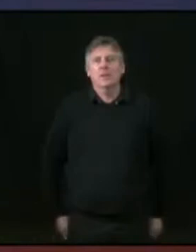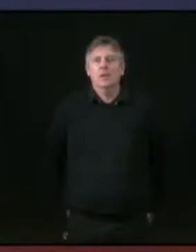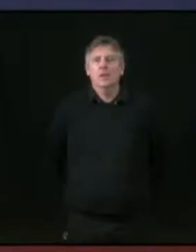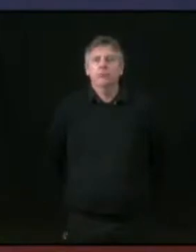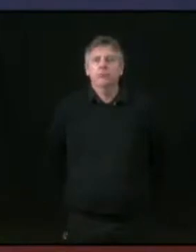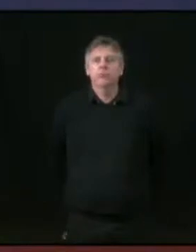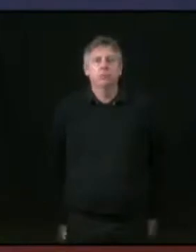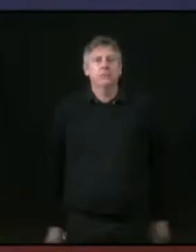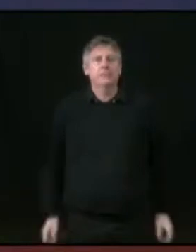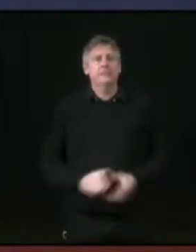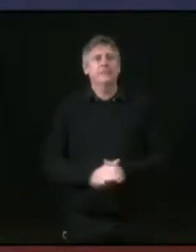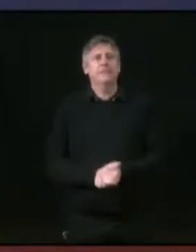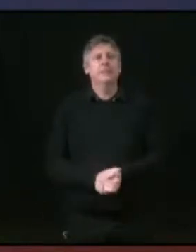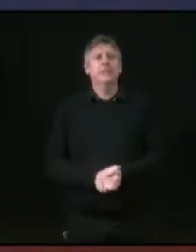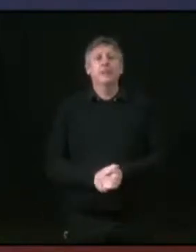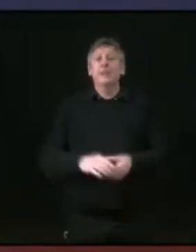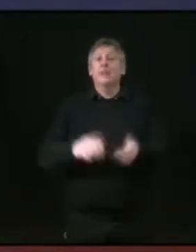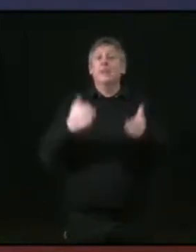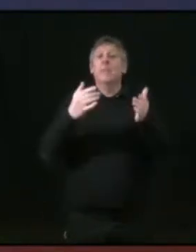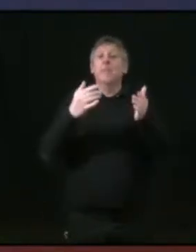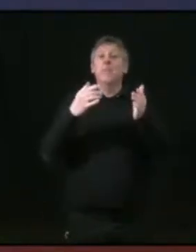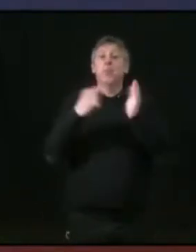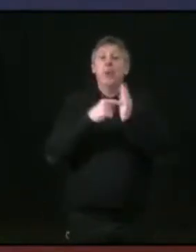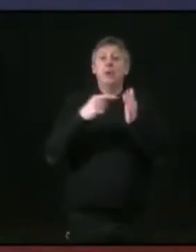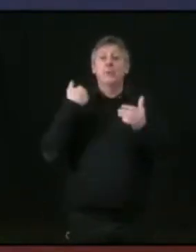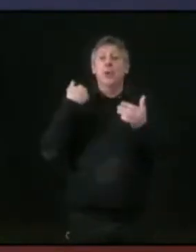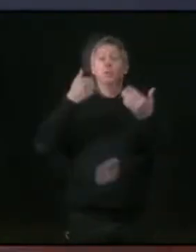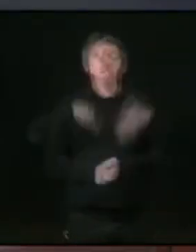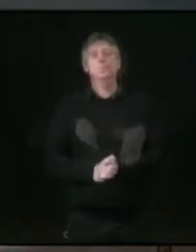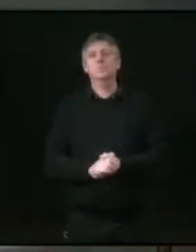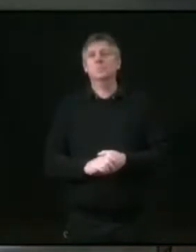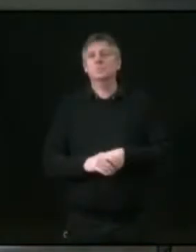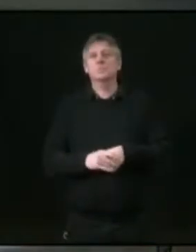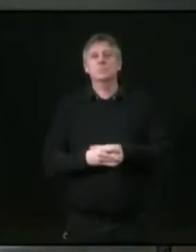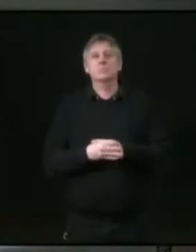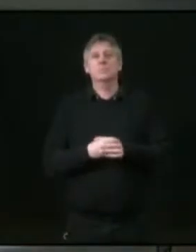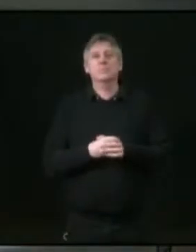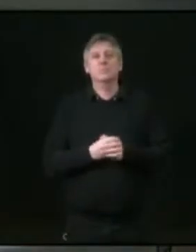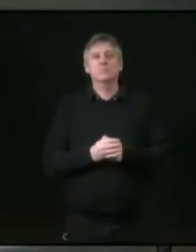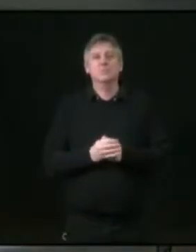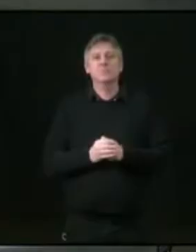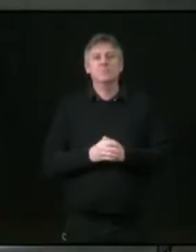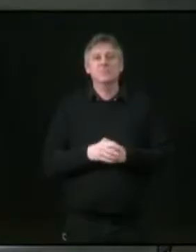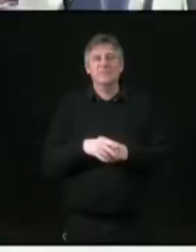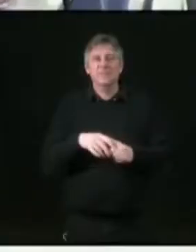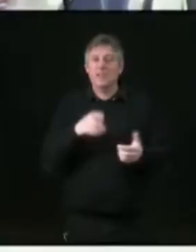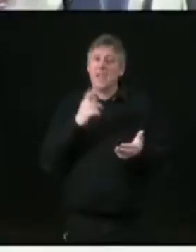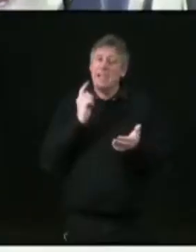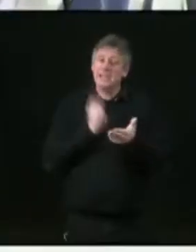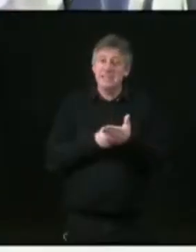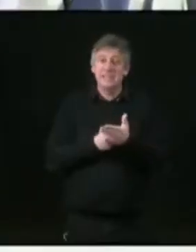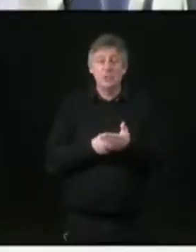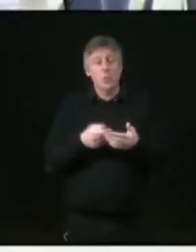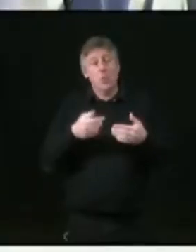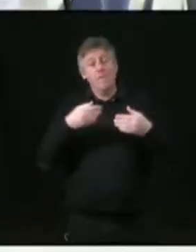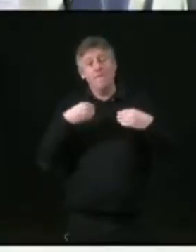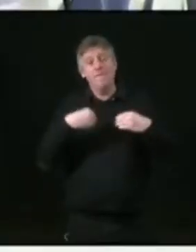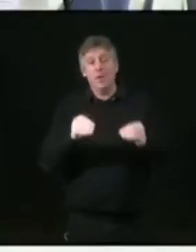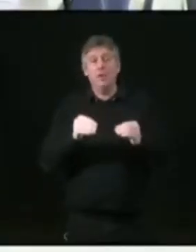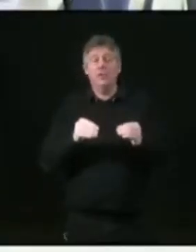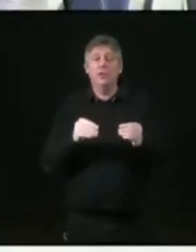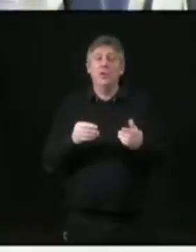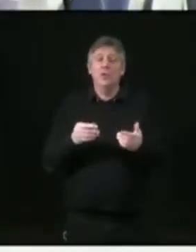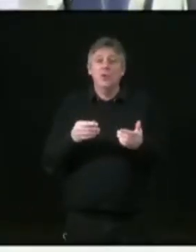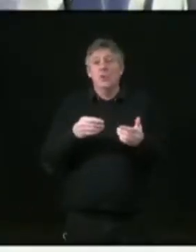Point numéro 16, Monsieur Franceschi. Je l'avais oublié, c'est le bilan des acquisitions sur l'année 2020, des achats et des ventes. C'est